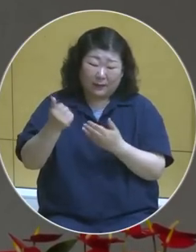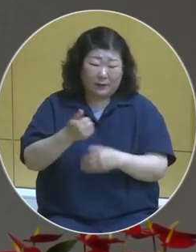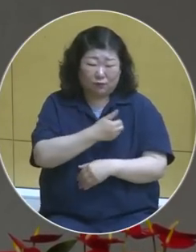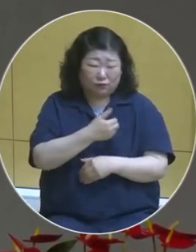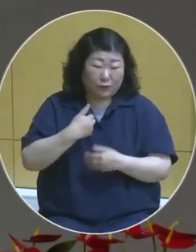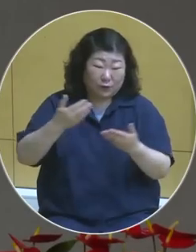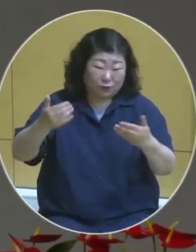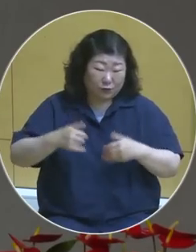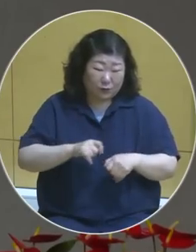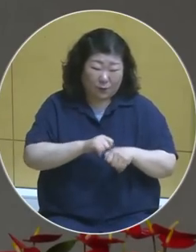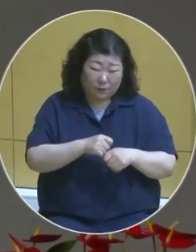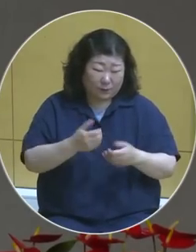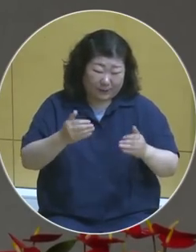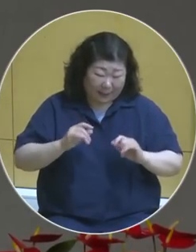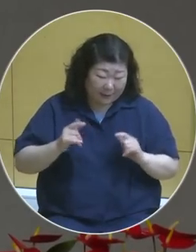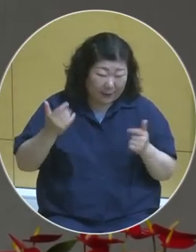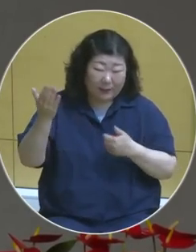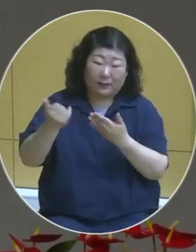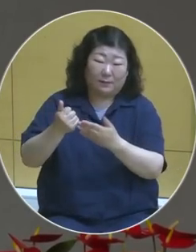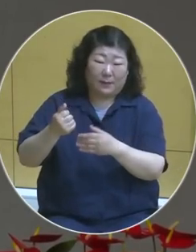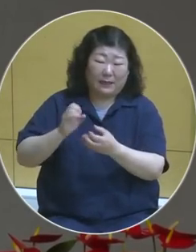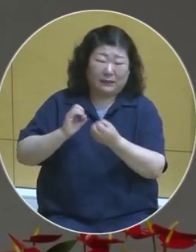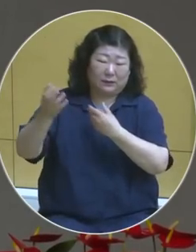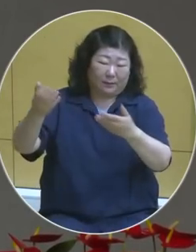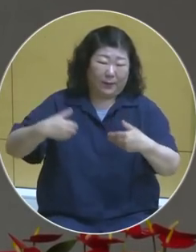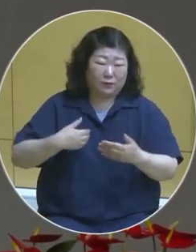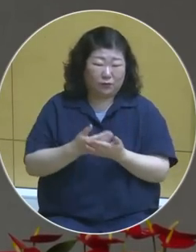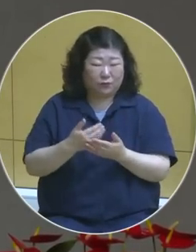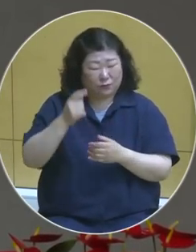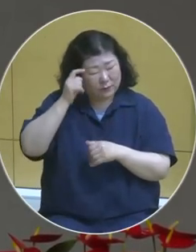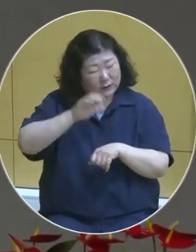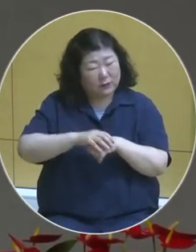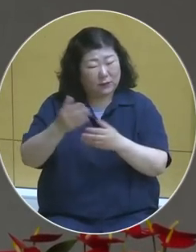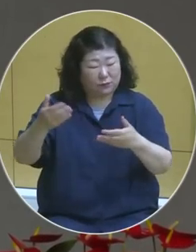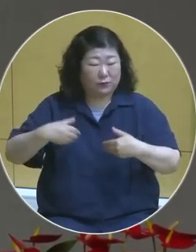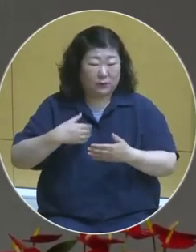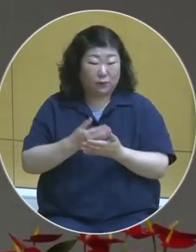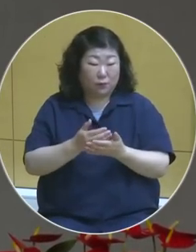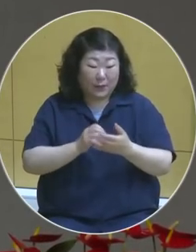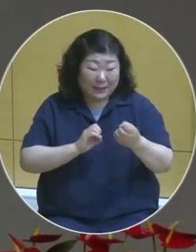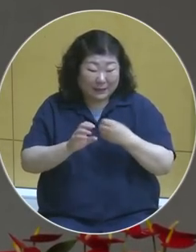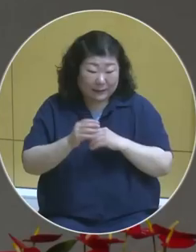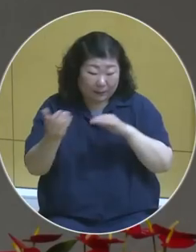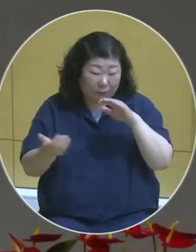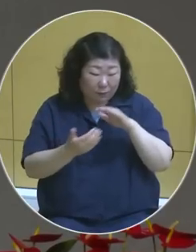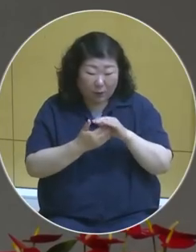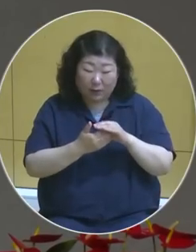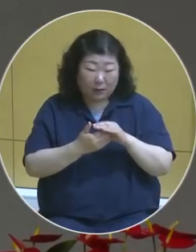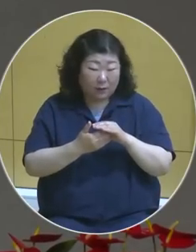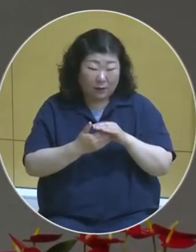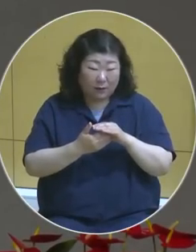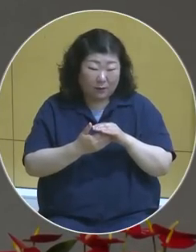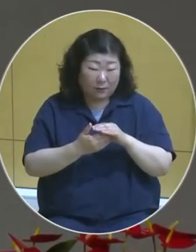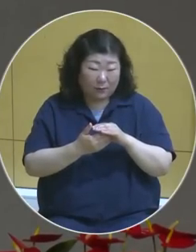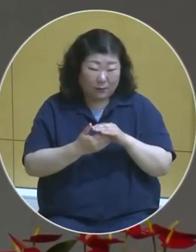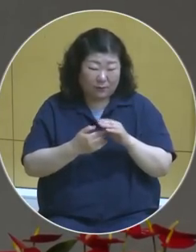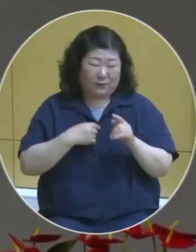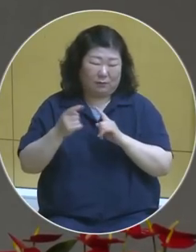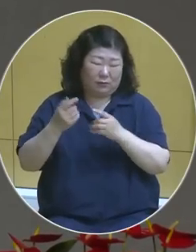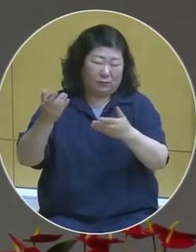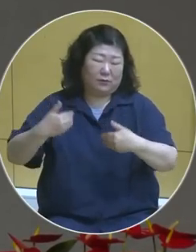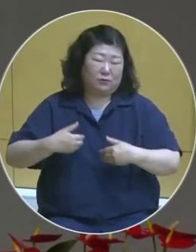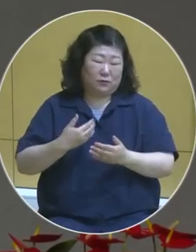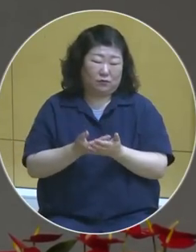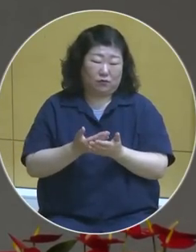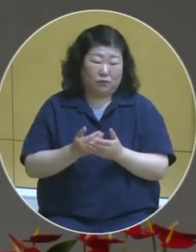주십시오. 그리고 하나님의 응답을 이루어가는 삶을 살 수 있도록 하나님 저에게 말씀해 주십시오. 그렇게 기도하셔야 됩니다.